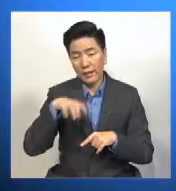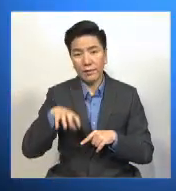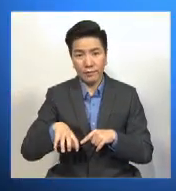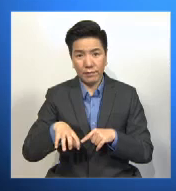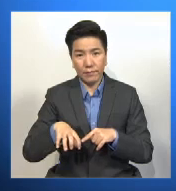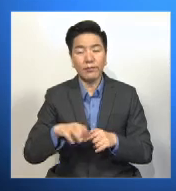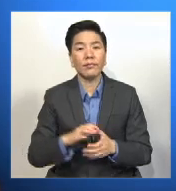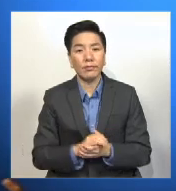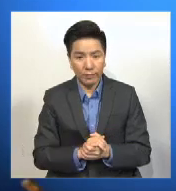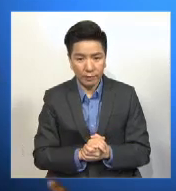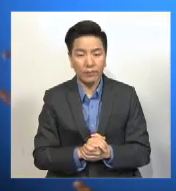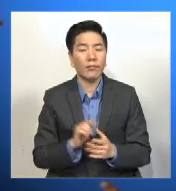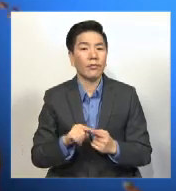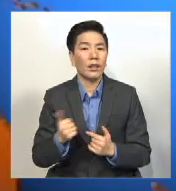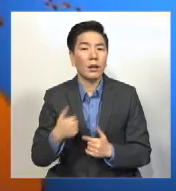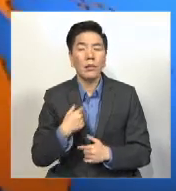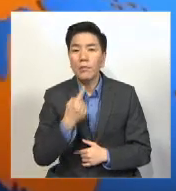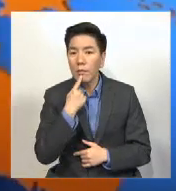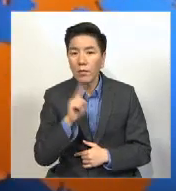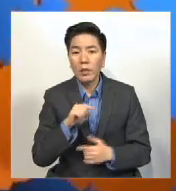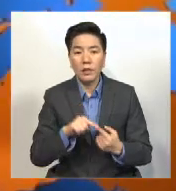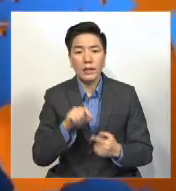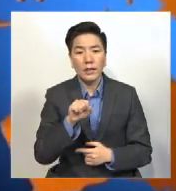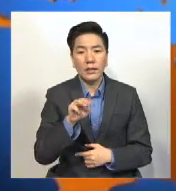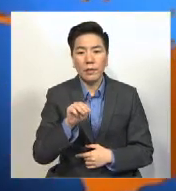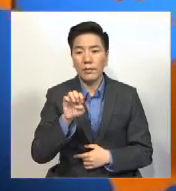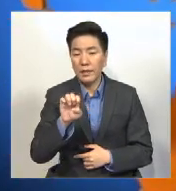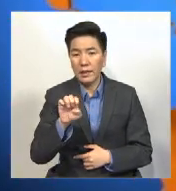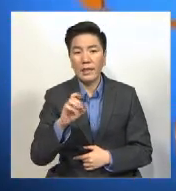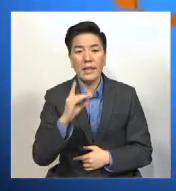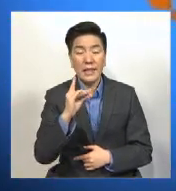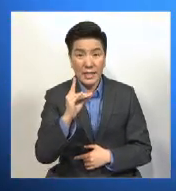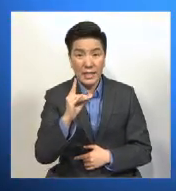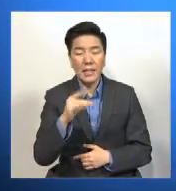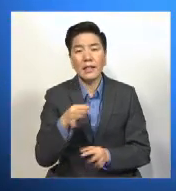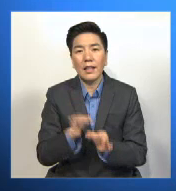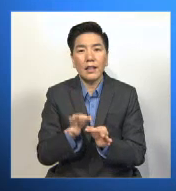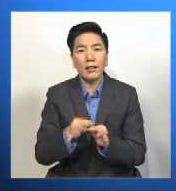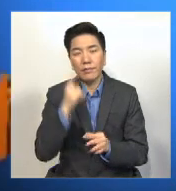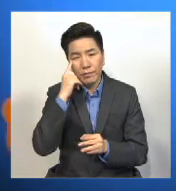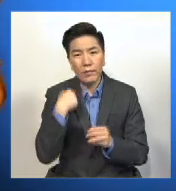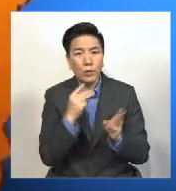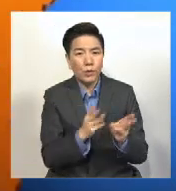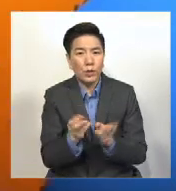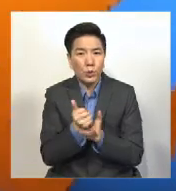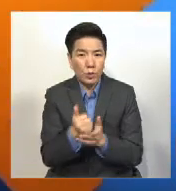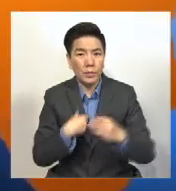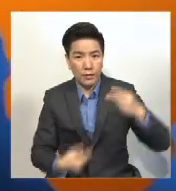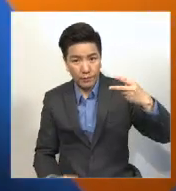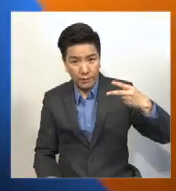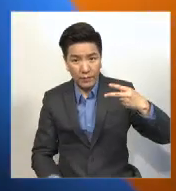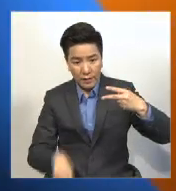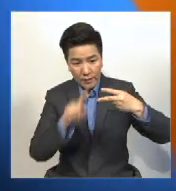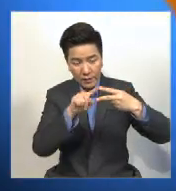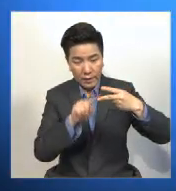า SME Bank นะคะเขามีการSMED Bank นะคะมีการออกมาตรการมา2มาตรการเร่งด่วน